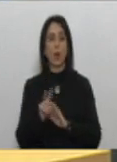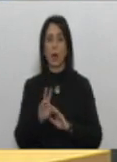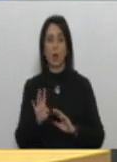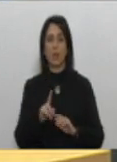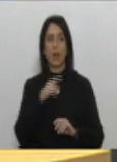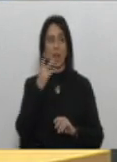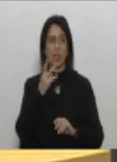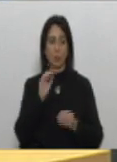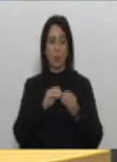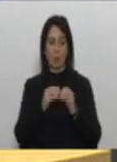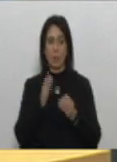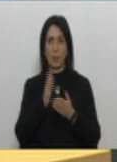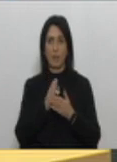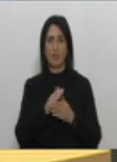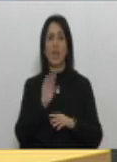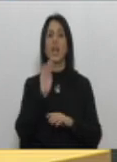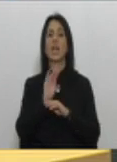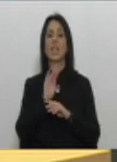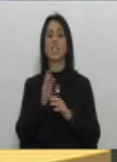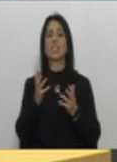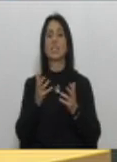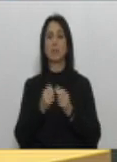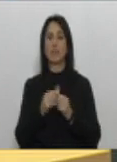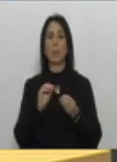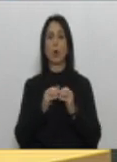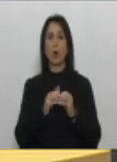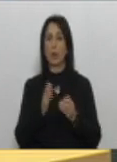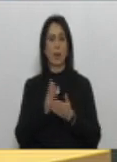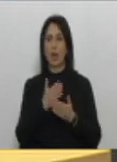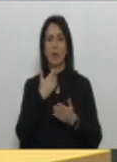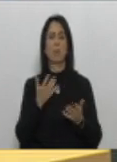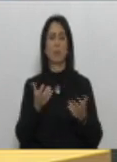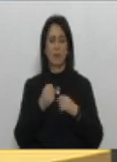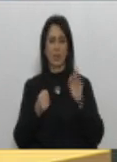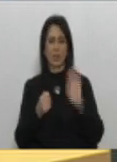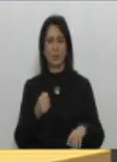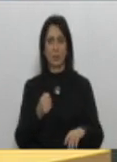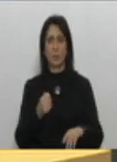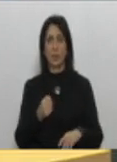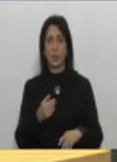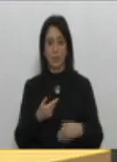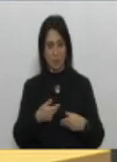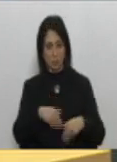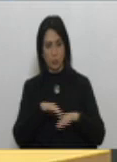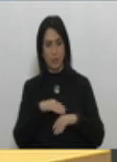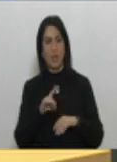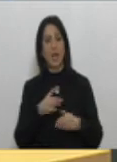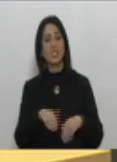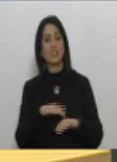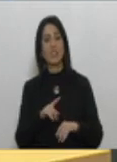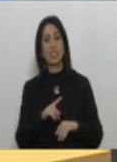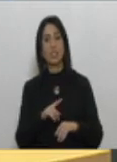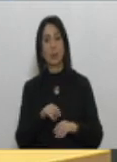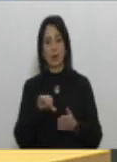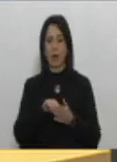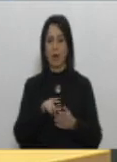თქმა უნდა, გამოწვევებიც არის, კრიტიკის მიღების პრობლემაც არ გვაქვს და მივიღებთ, მაგრამ გვირჩიეთ ეს ერთი, რას გვთავაზობთ? აქ გამოხედით